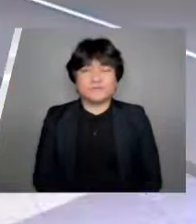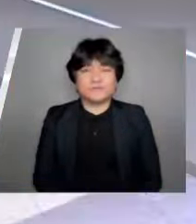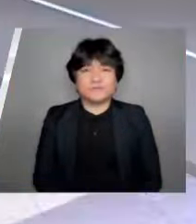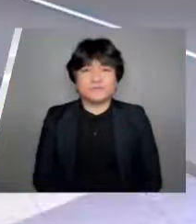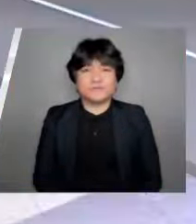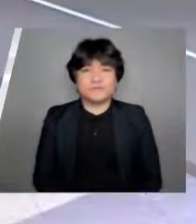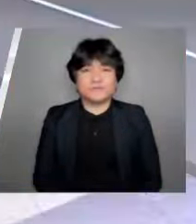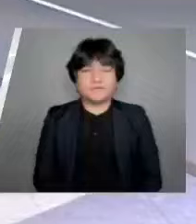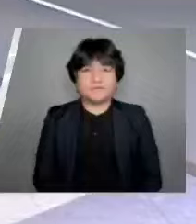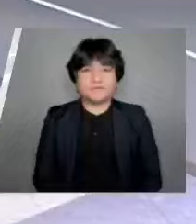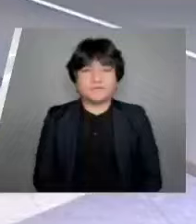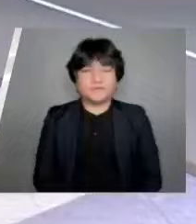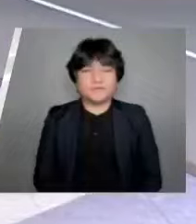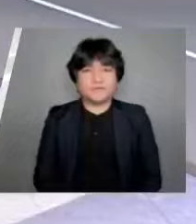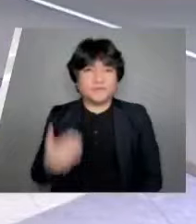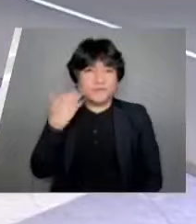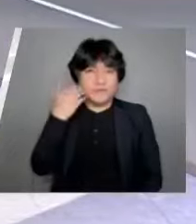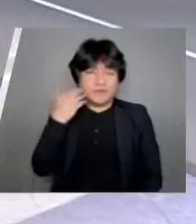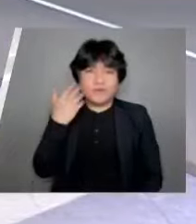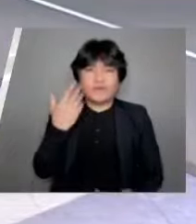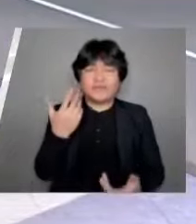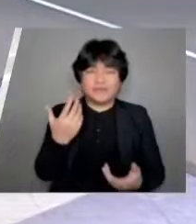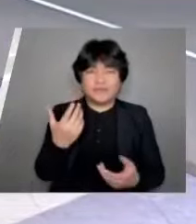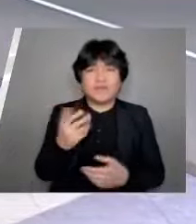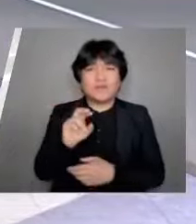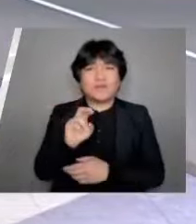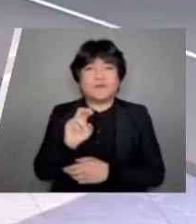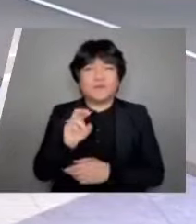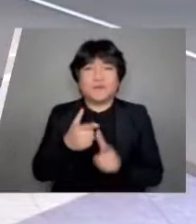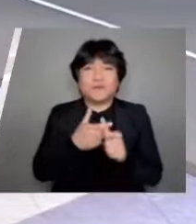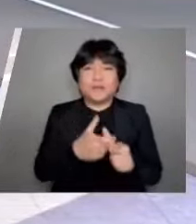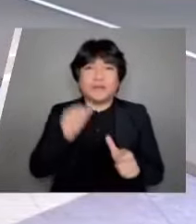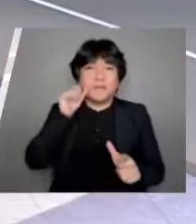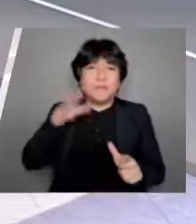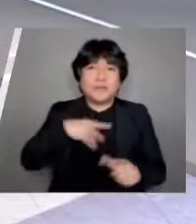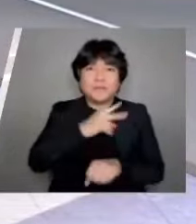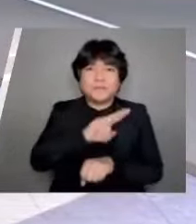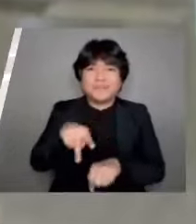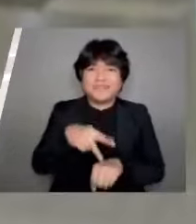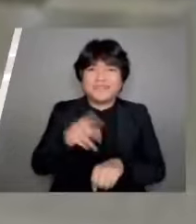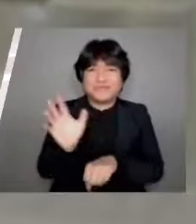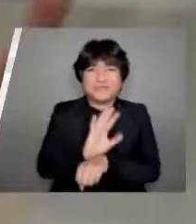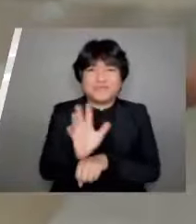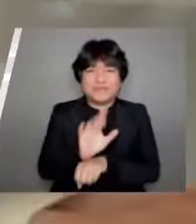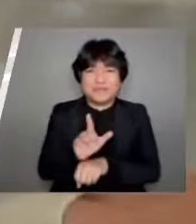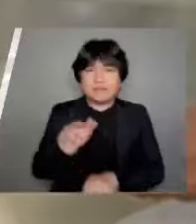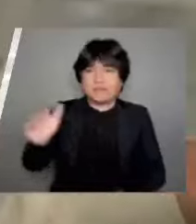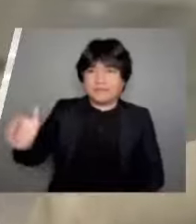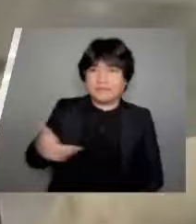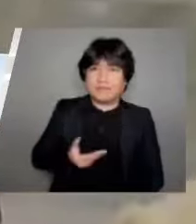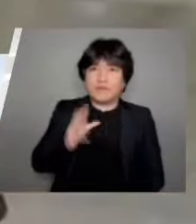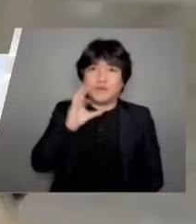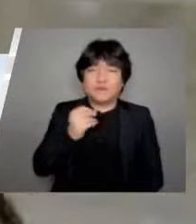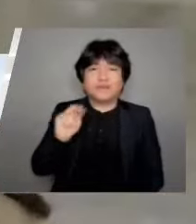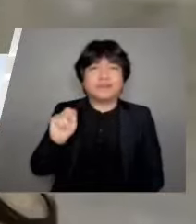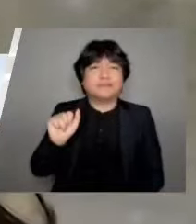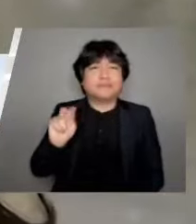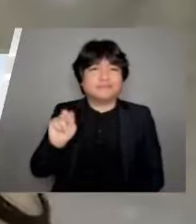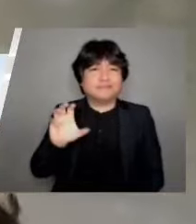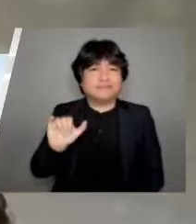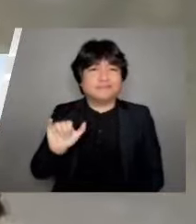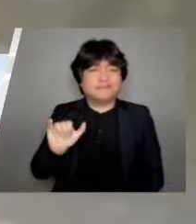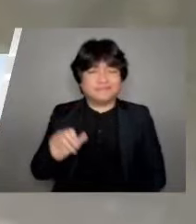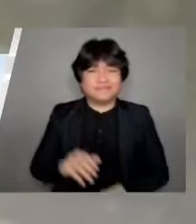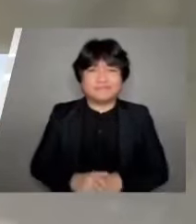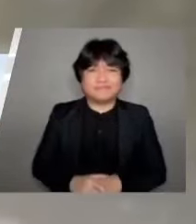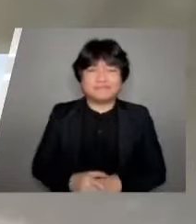Makiki-run sa Running Man Philippines ang Korean idol na si Nancy McDonie. Inanunsyo sa Fast Talk with Boy Abunda na magiging guest